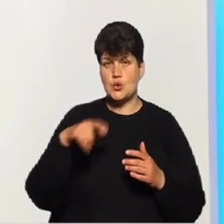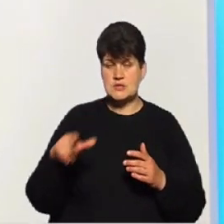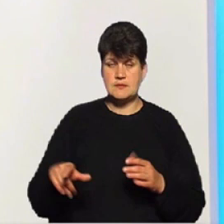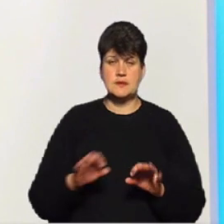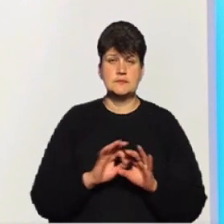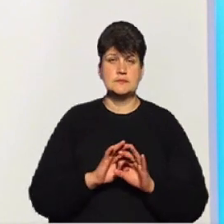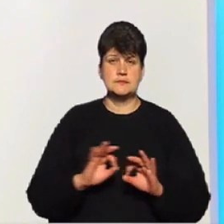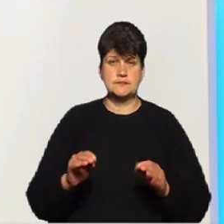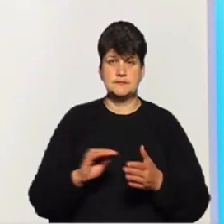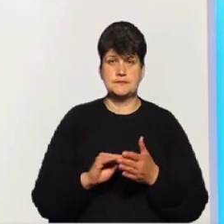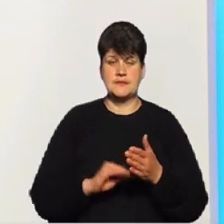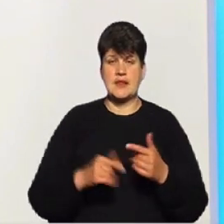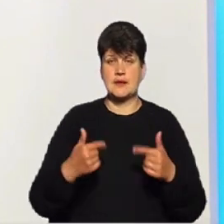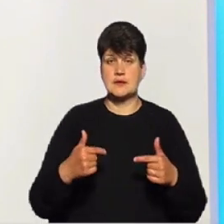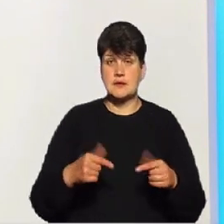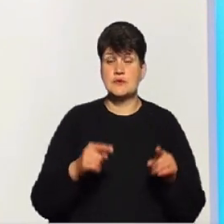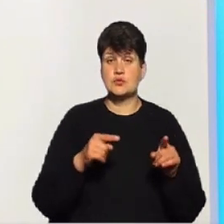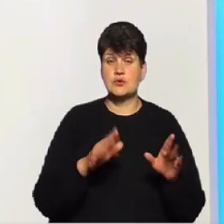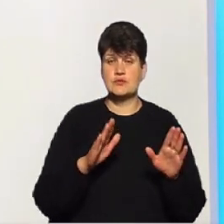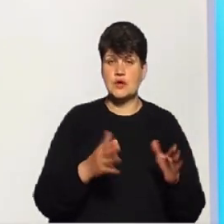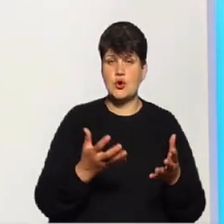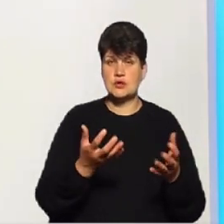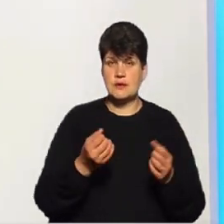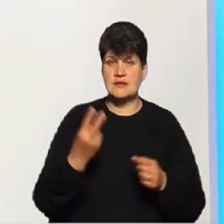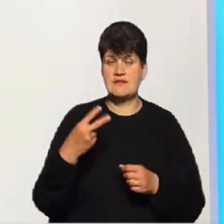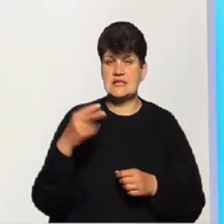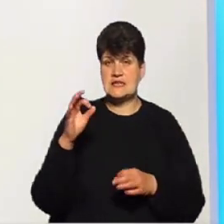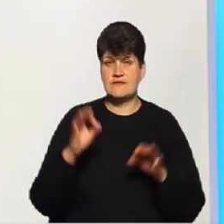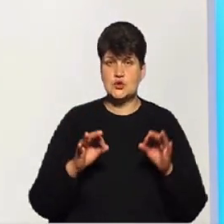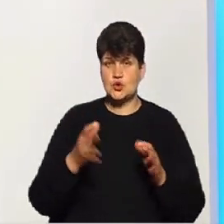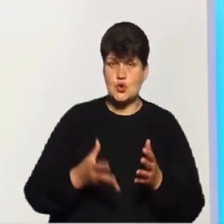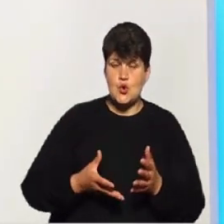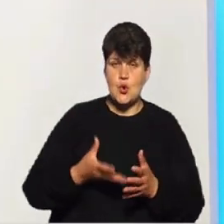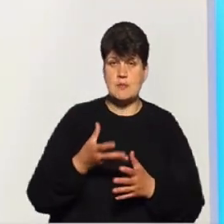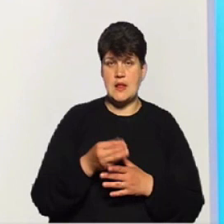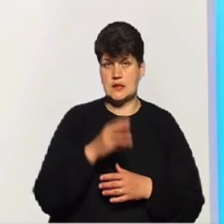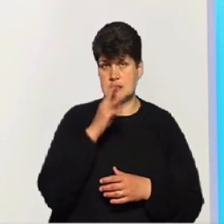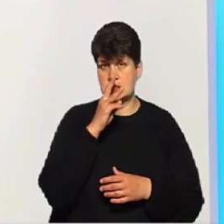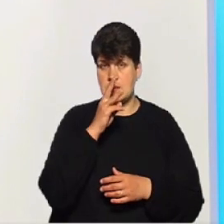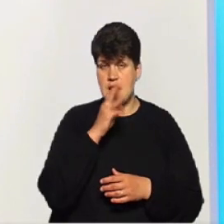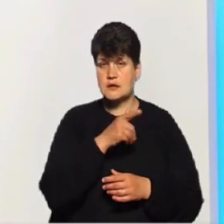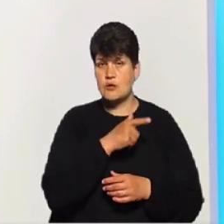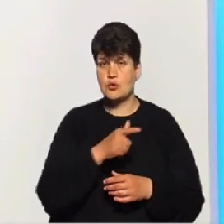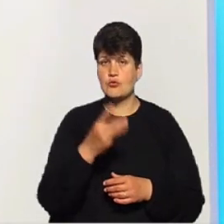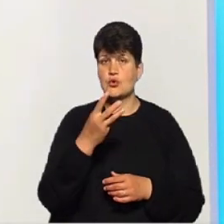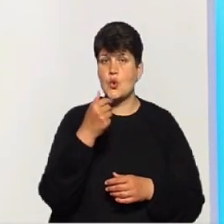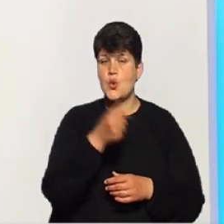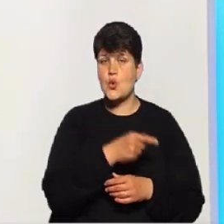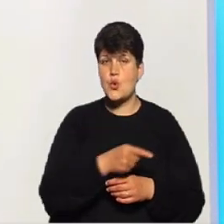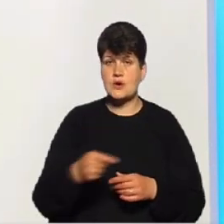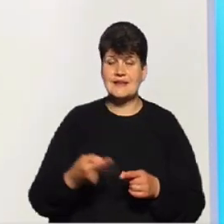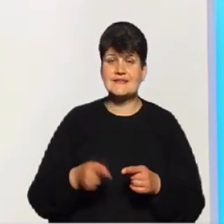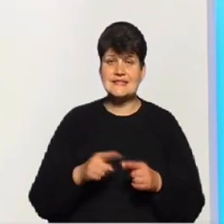пройшли цю сертифікацію, і тоді вони отримують ще 20% до заробітної плати впродовж 3 років, адже